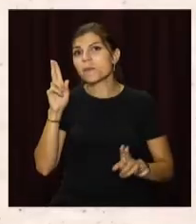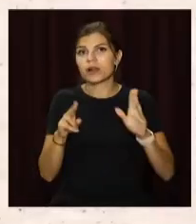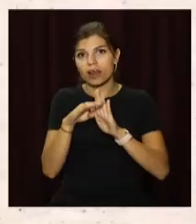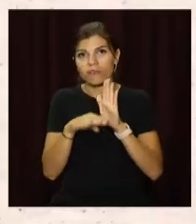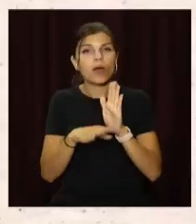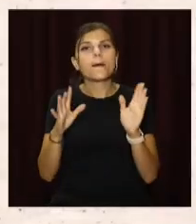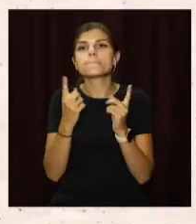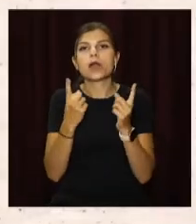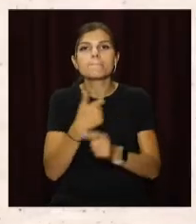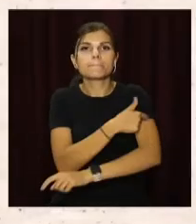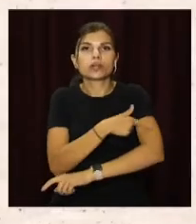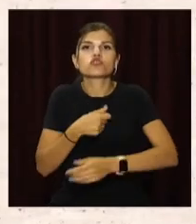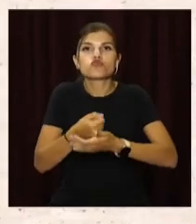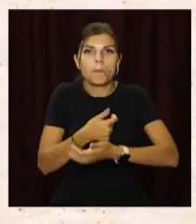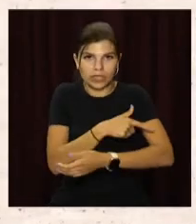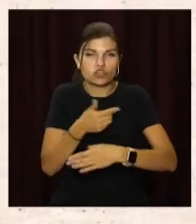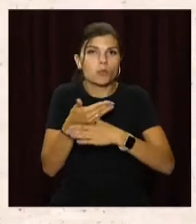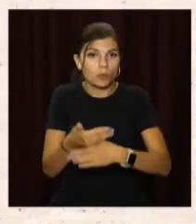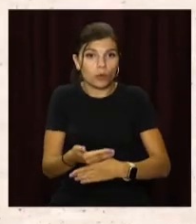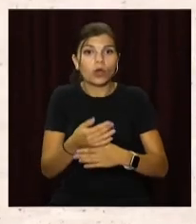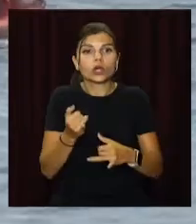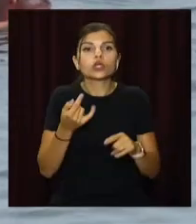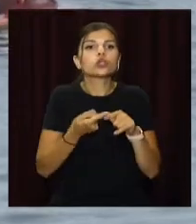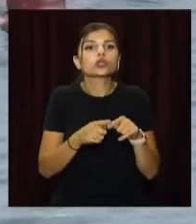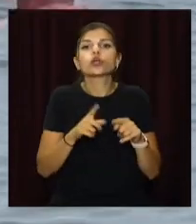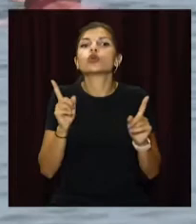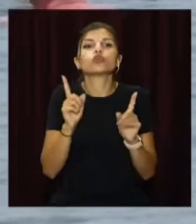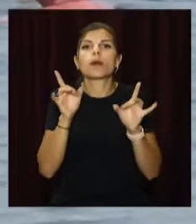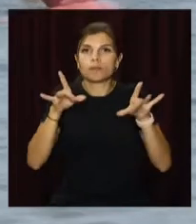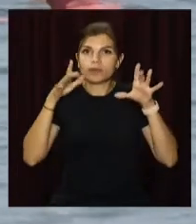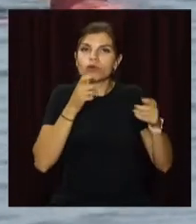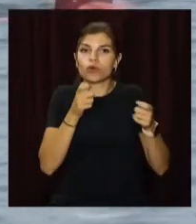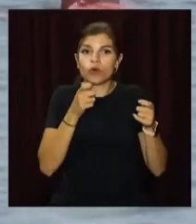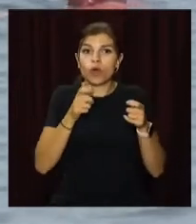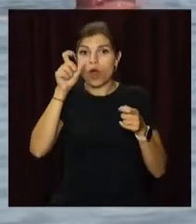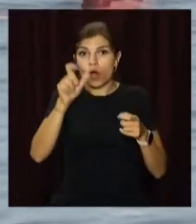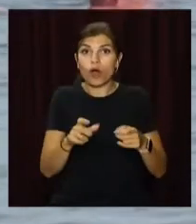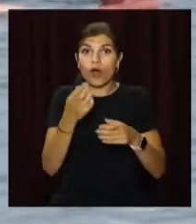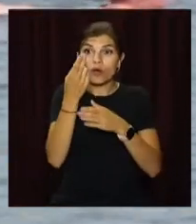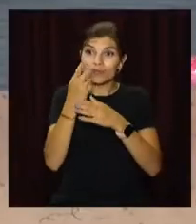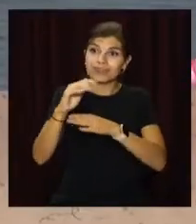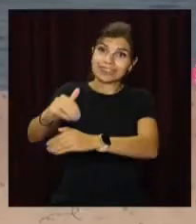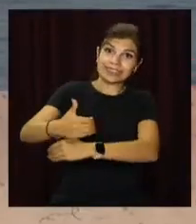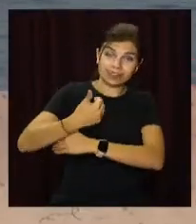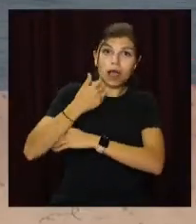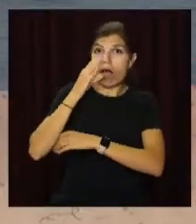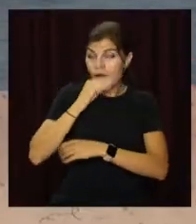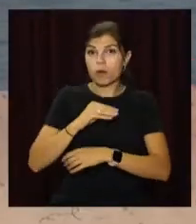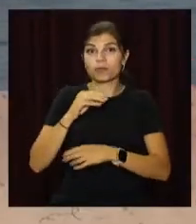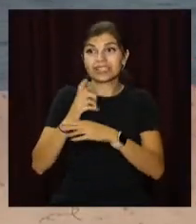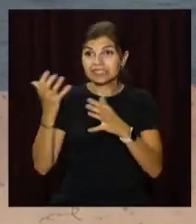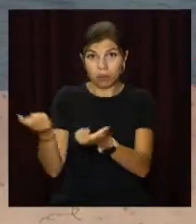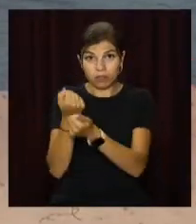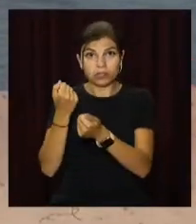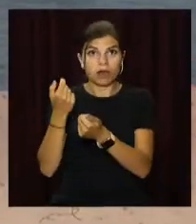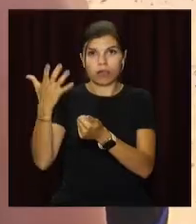надаючи першу домедичну допомогу. А також, чого варто остерігатися, витягаючи потопельника, аби не наразити на небезпеку